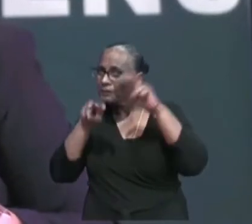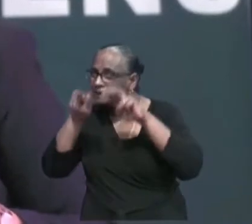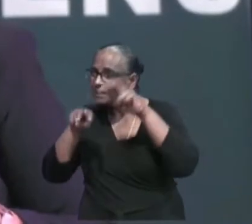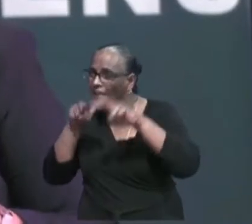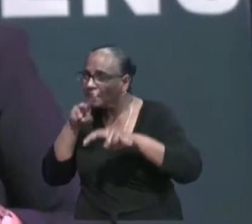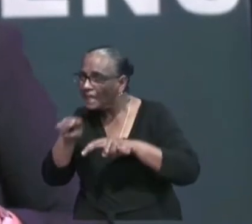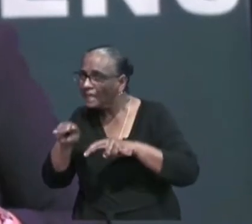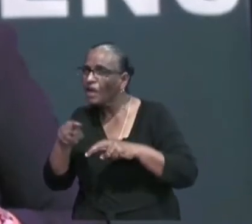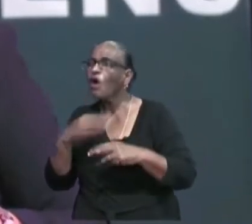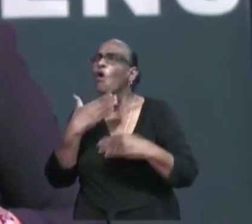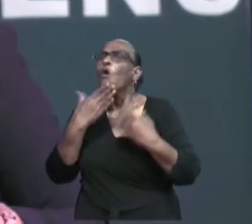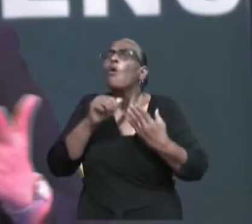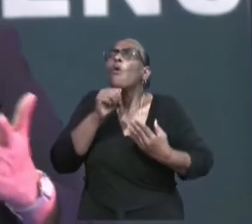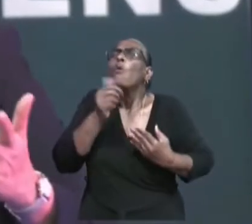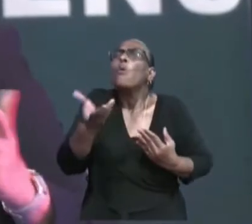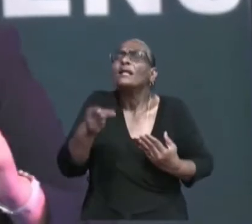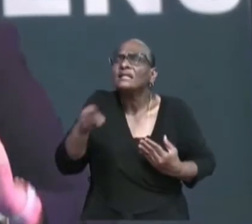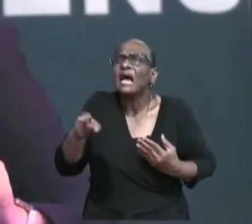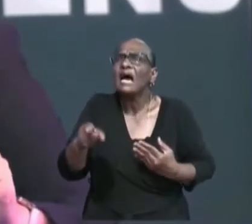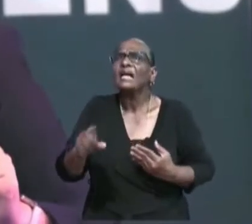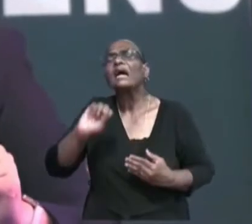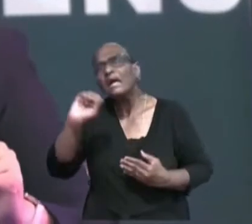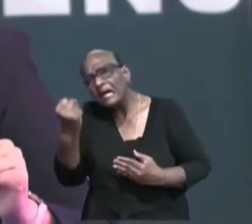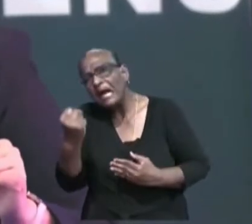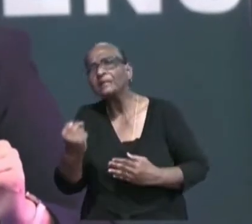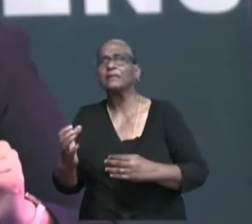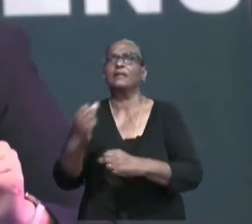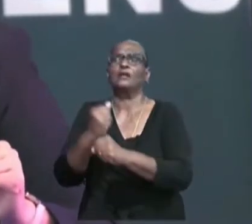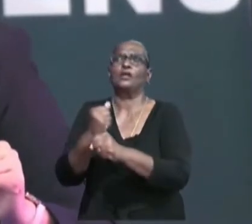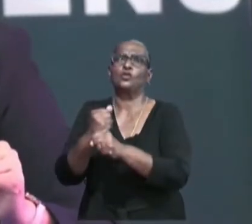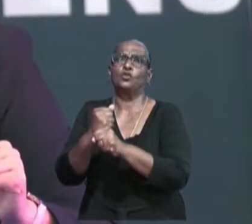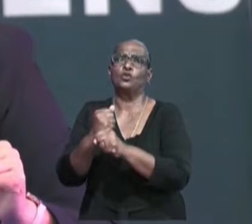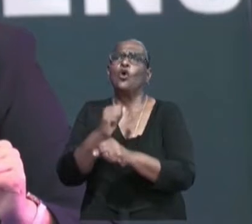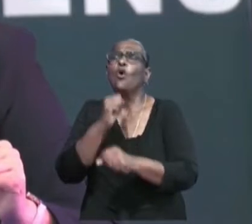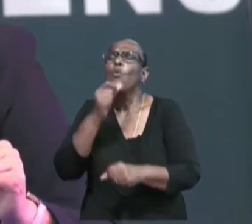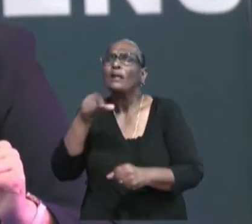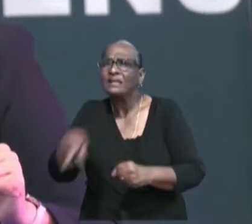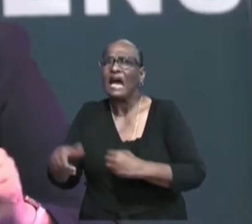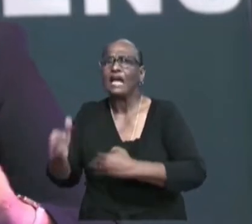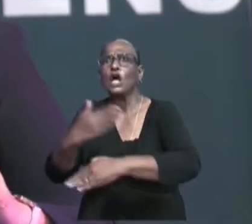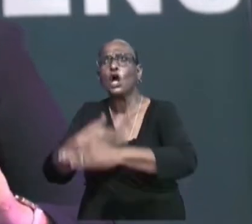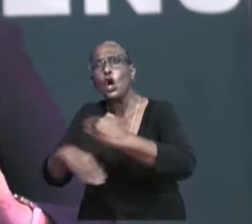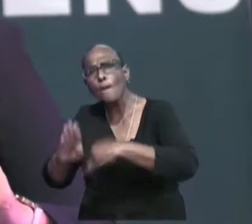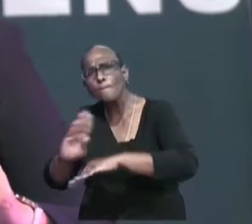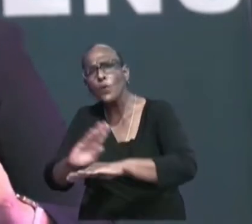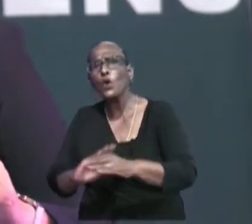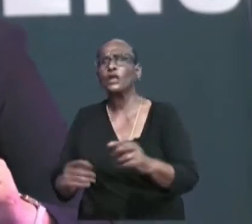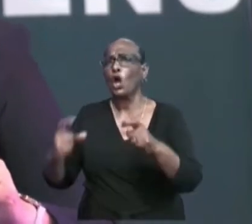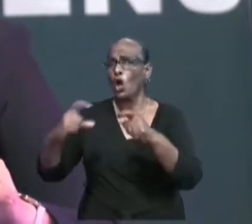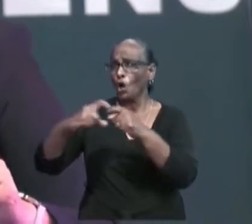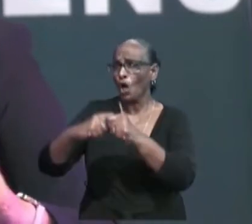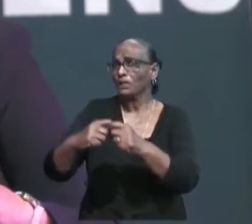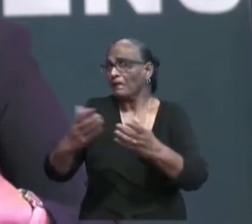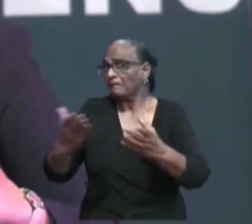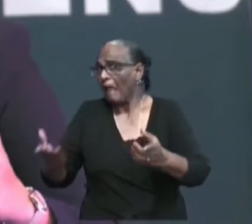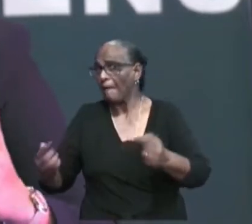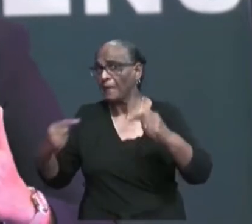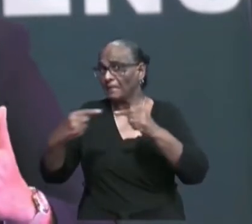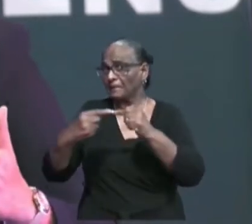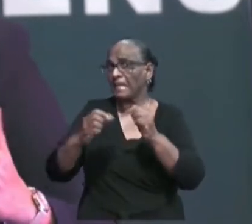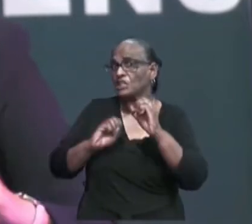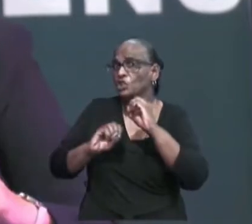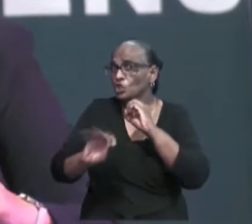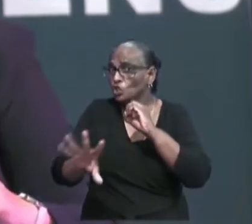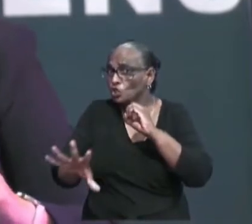er aan de Surinaamse zeden mogelijk zou kunnen zijn gebeurd. Als er contacten zijn, er zijn ook testen naar daar gestuurd.